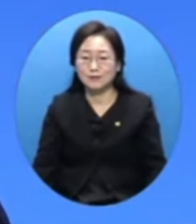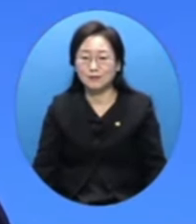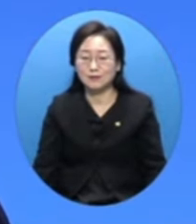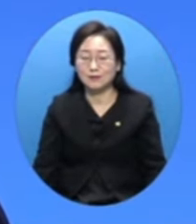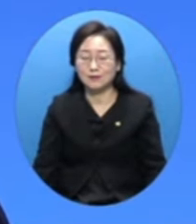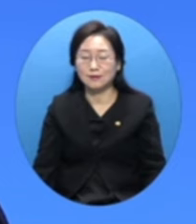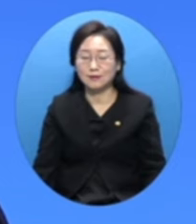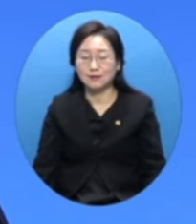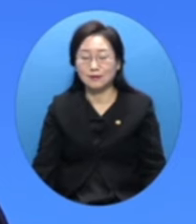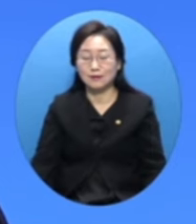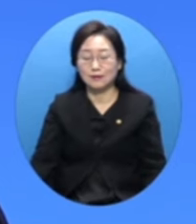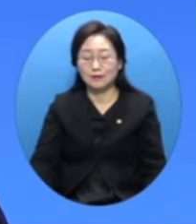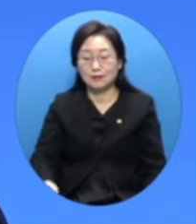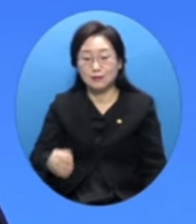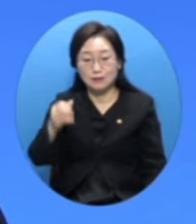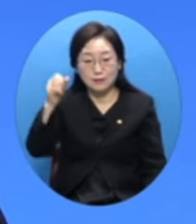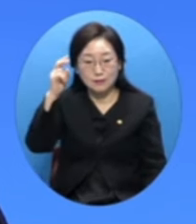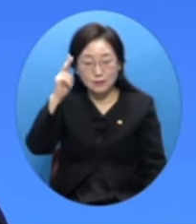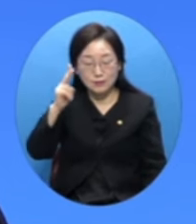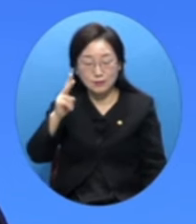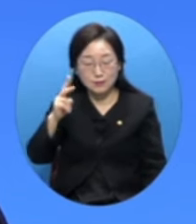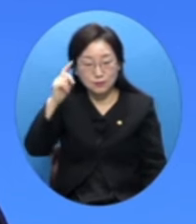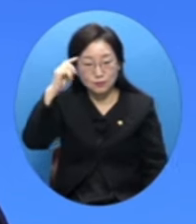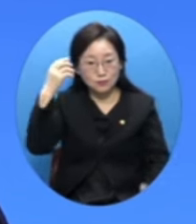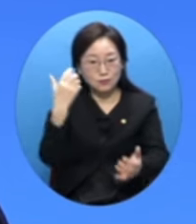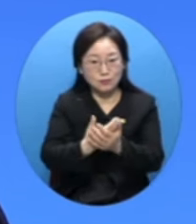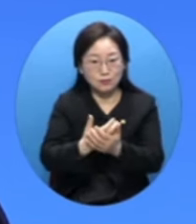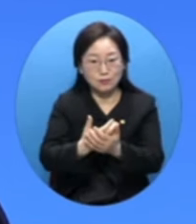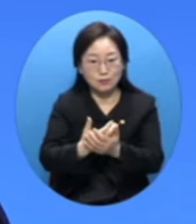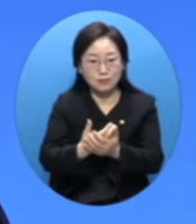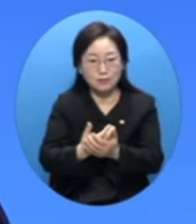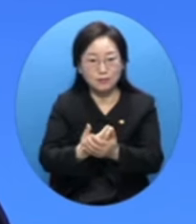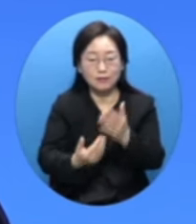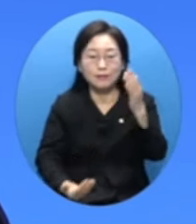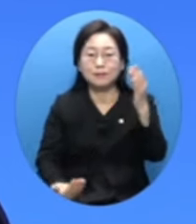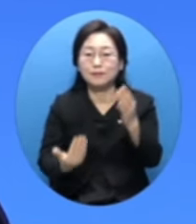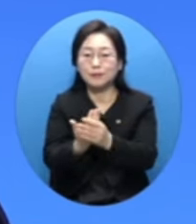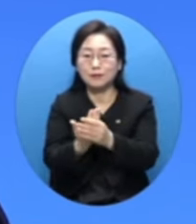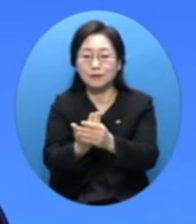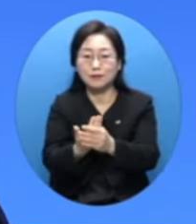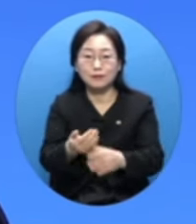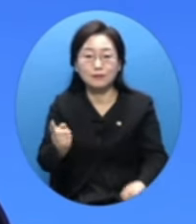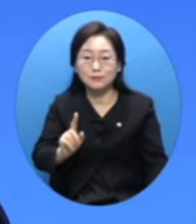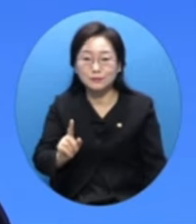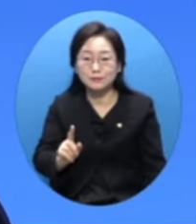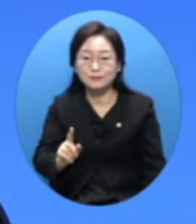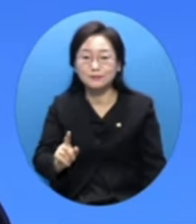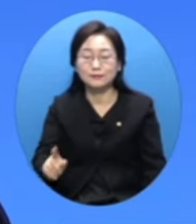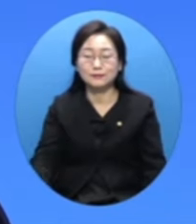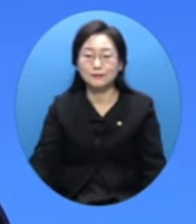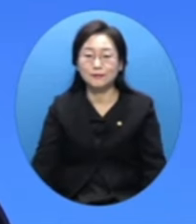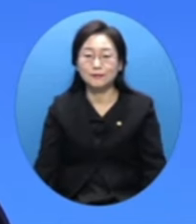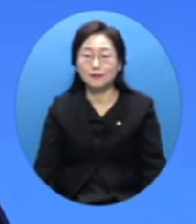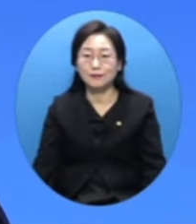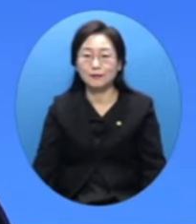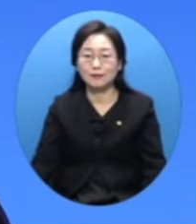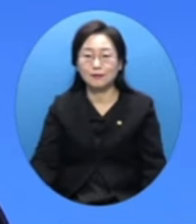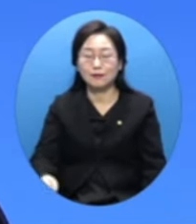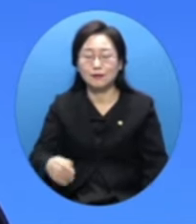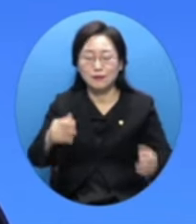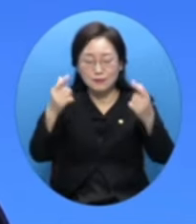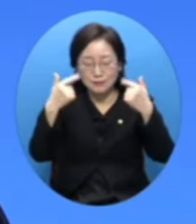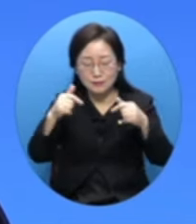그의 삶을 바꾼 충격적인 사건이 생겨나게 됐습니다. 그래서 늘 기던